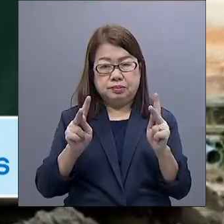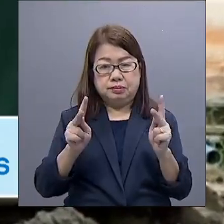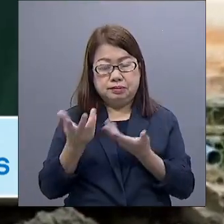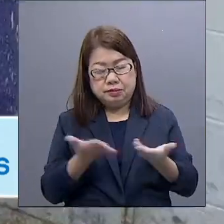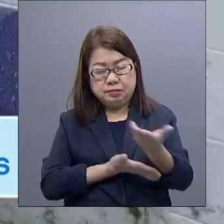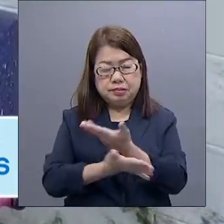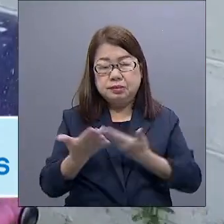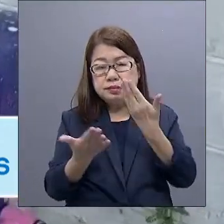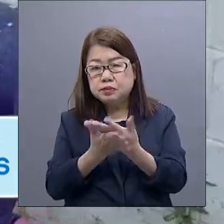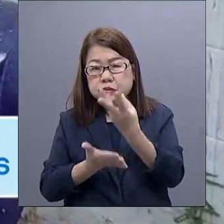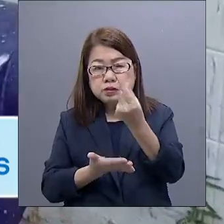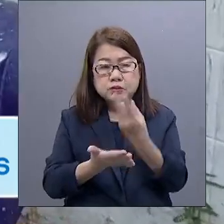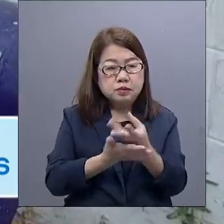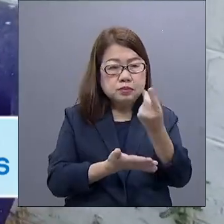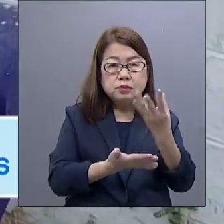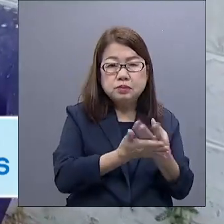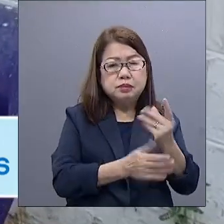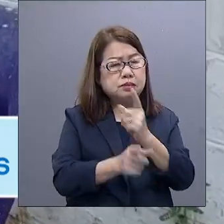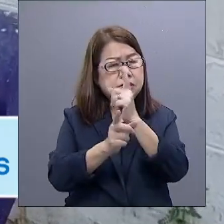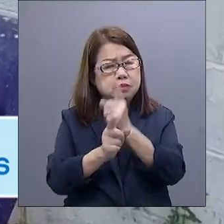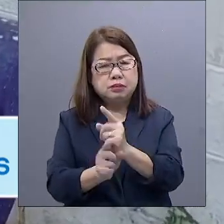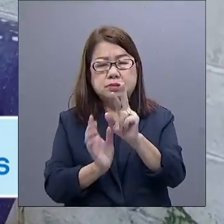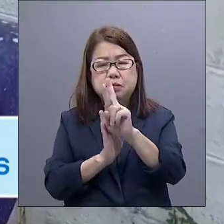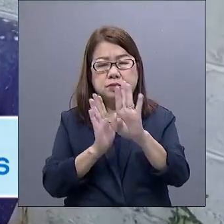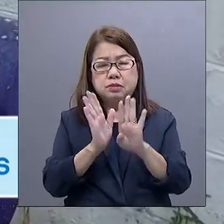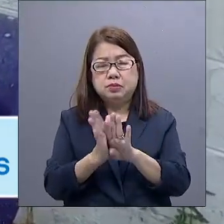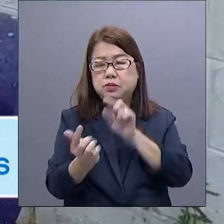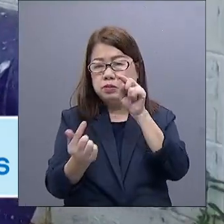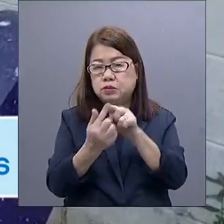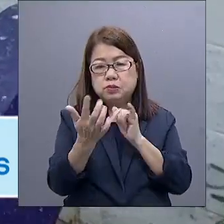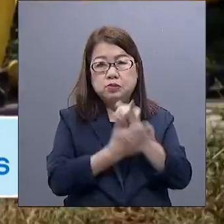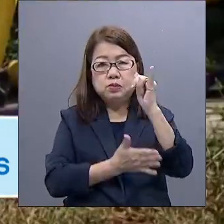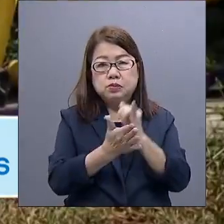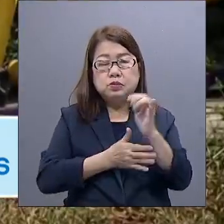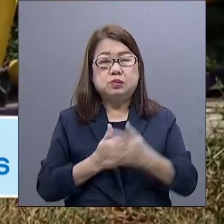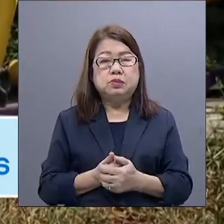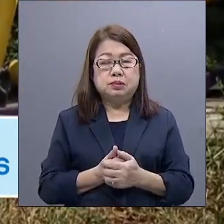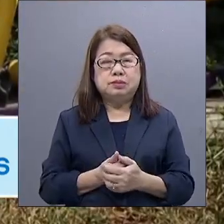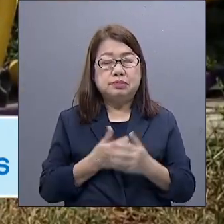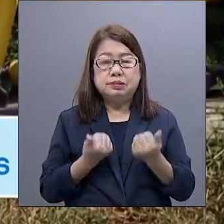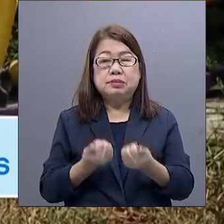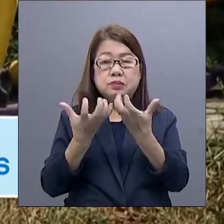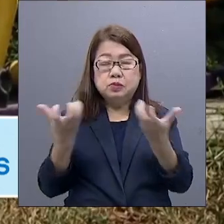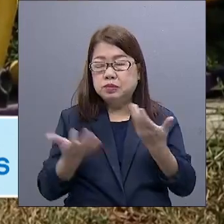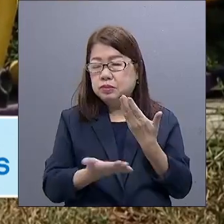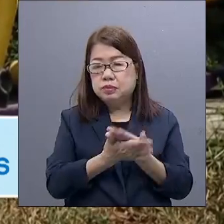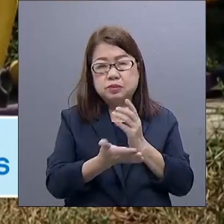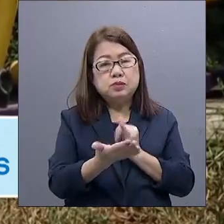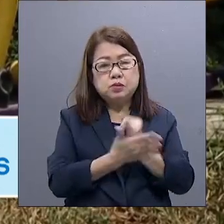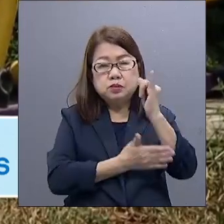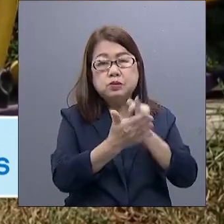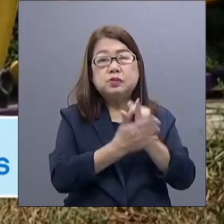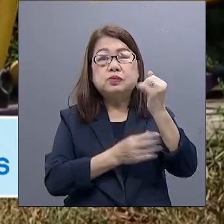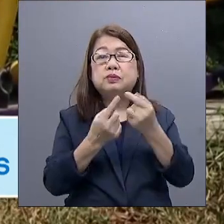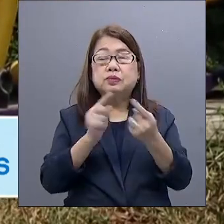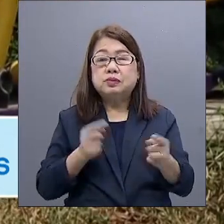หาราคากลางได้ court ตองตามระเบียบแน่นอน ไม่มีกำหนดราคาตามมาตรฐานคารุพันต์ส่น กรวณี